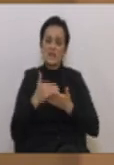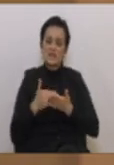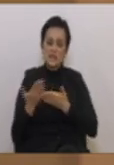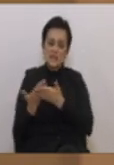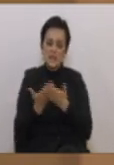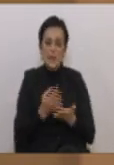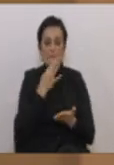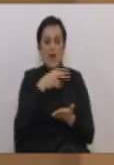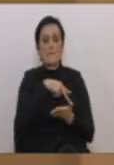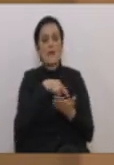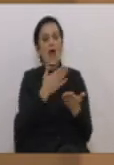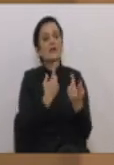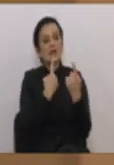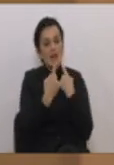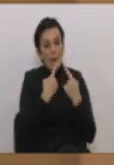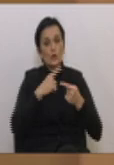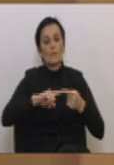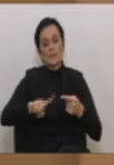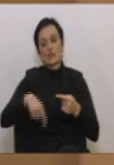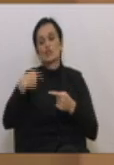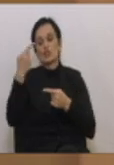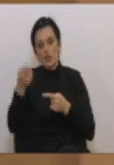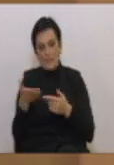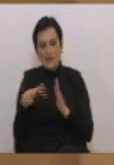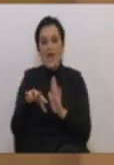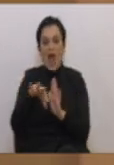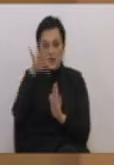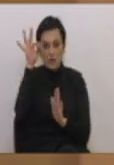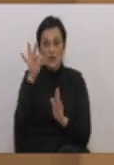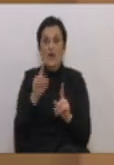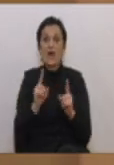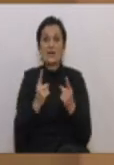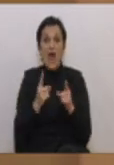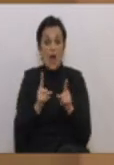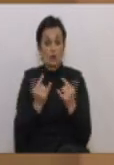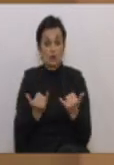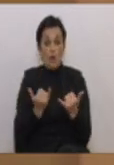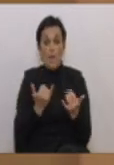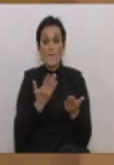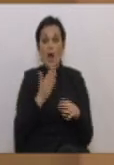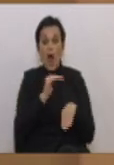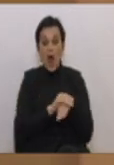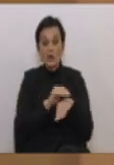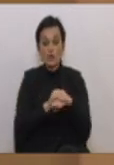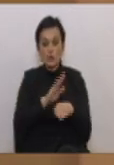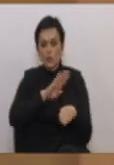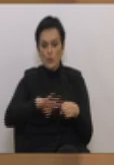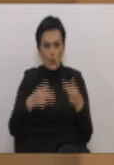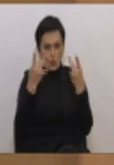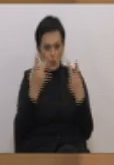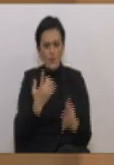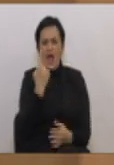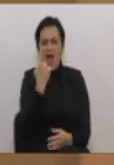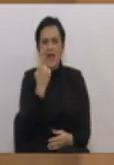შემდეგ პარლამენტში გასაუბრებებია და ამის შემდეგ ხდება მათი არჩევა. რატომ ხდება, რომ არგუმენტების გარეშე უბრალოდ ერთი